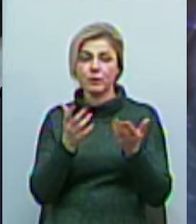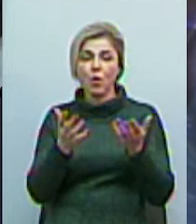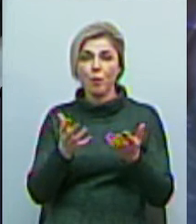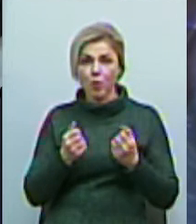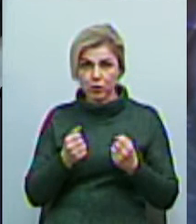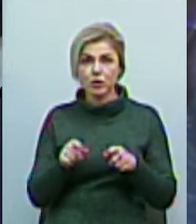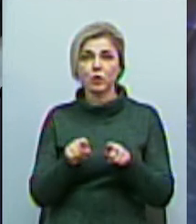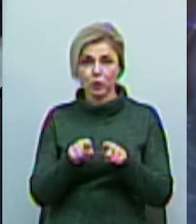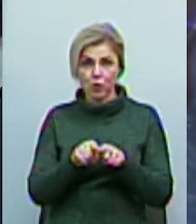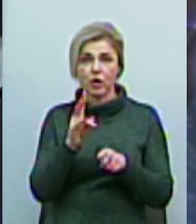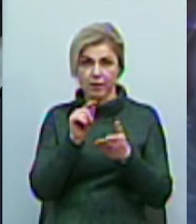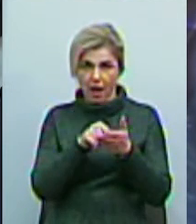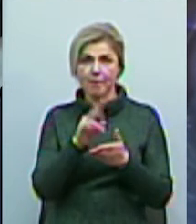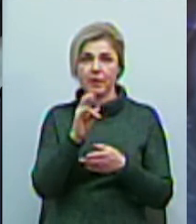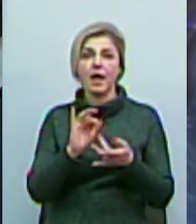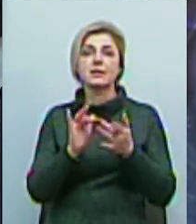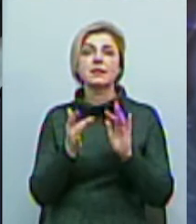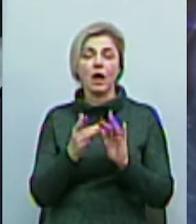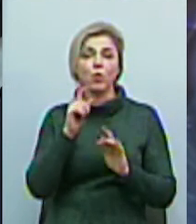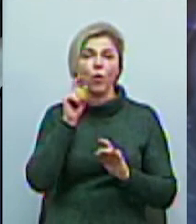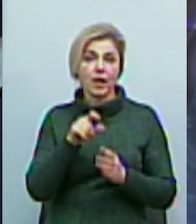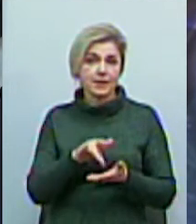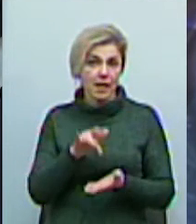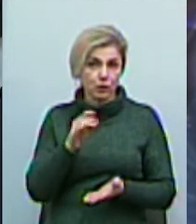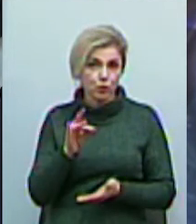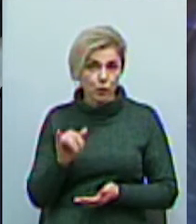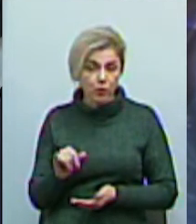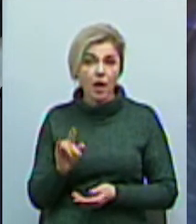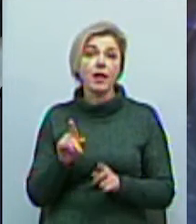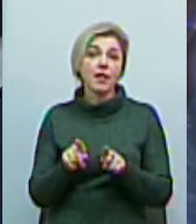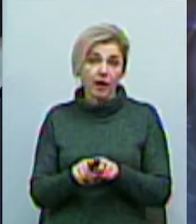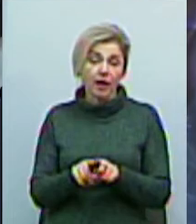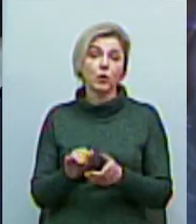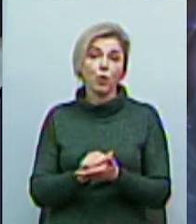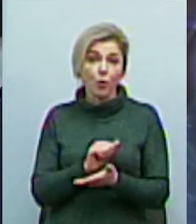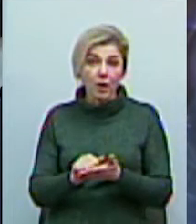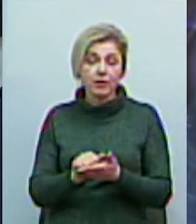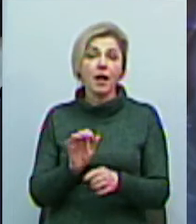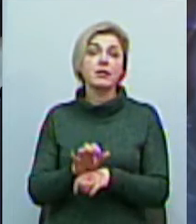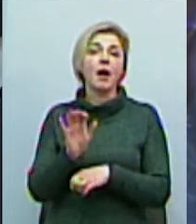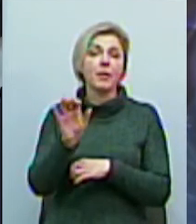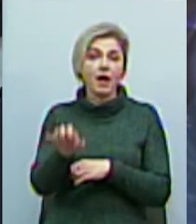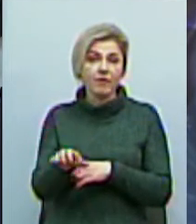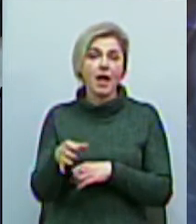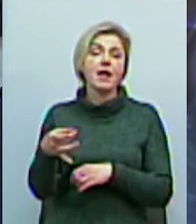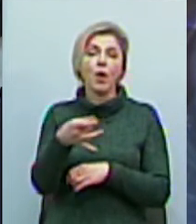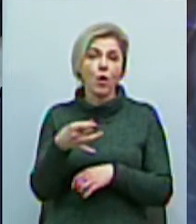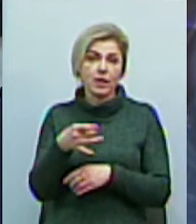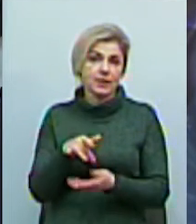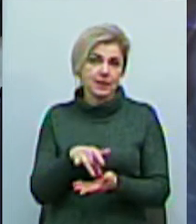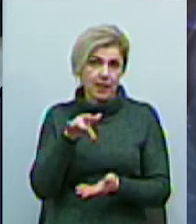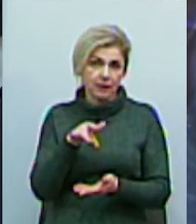оприлюднено теж на сайті Українського центру. І такі документи направляються до регіонального